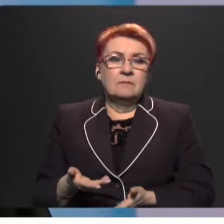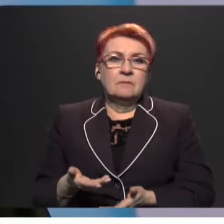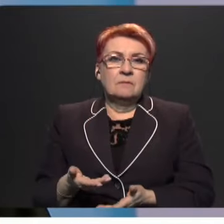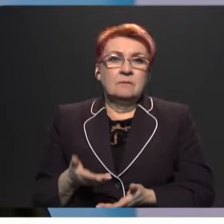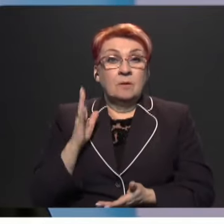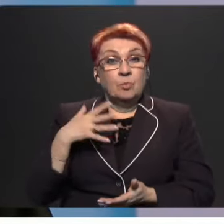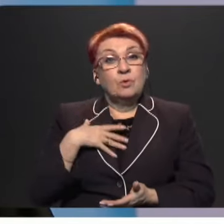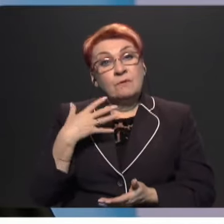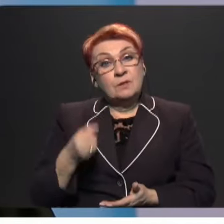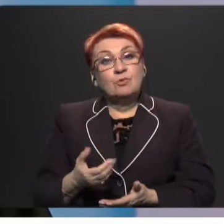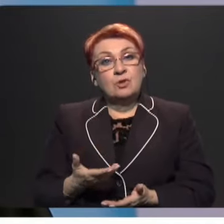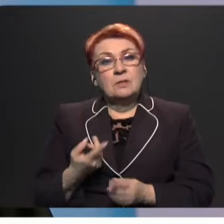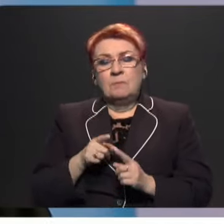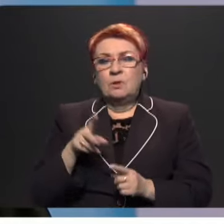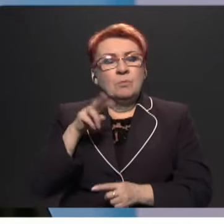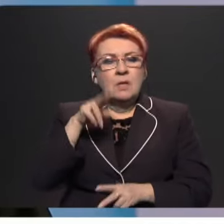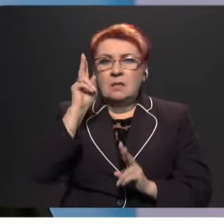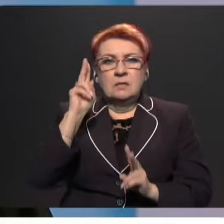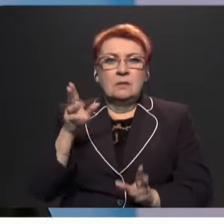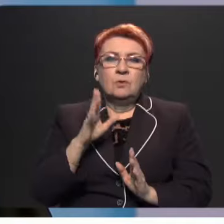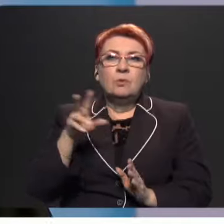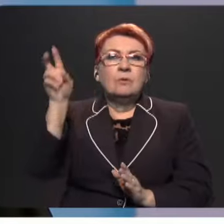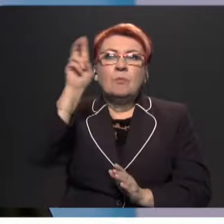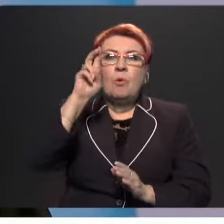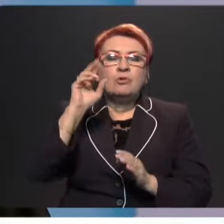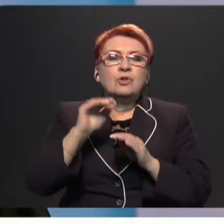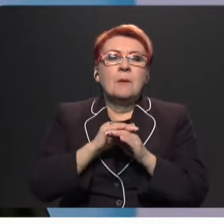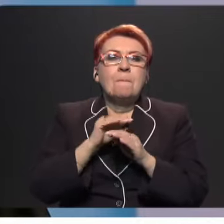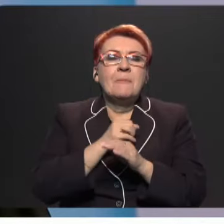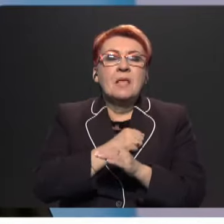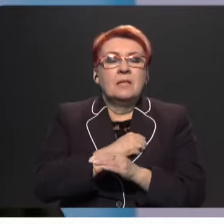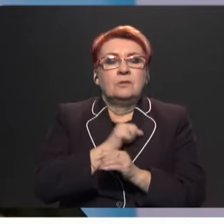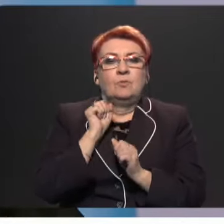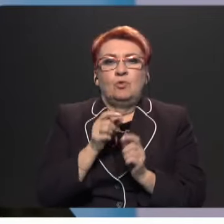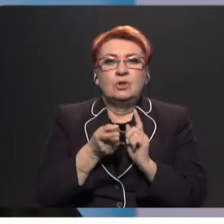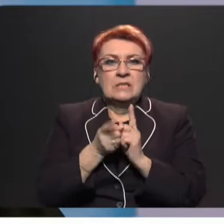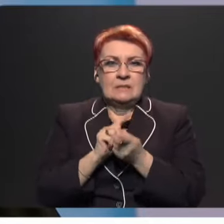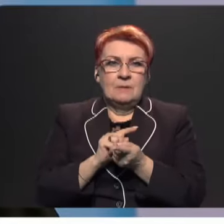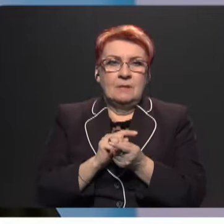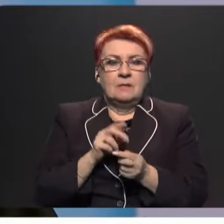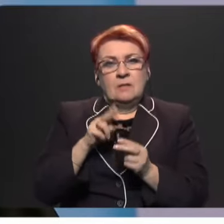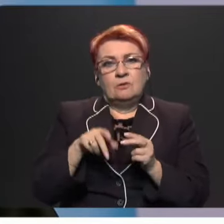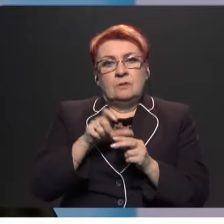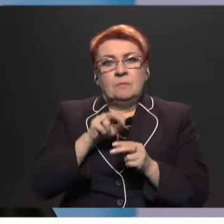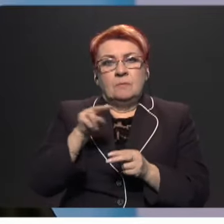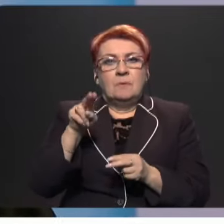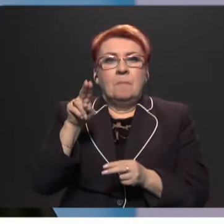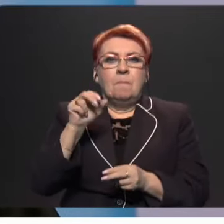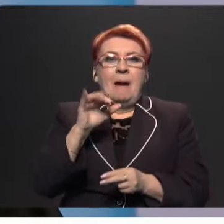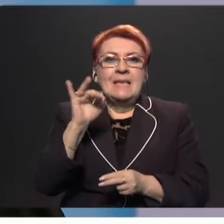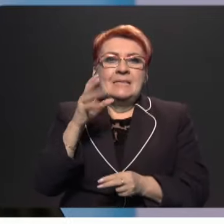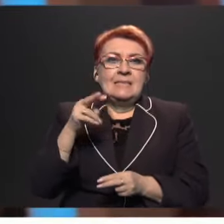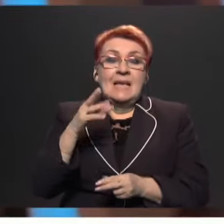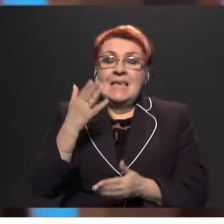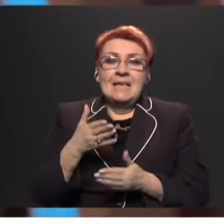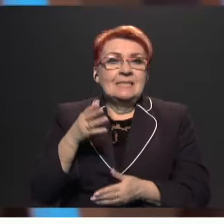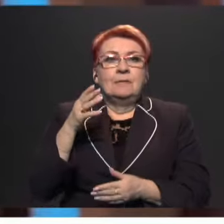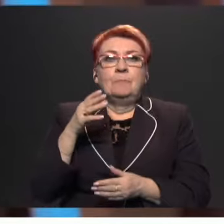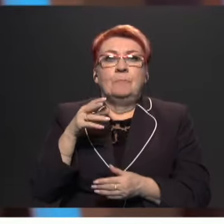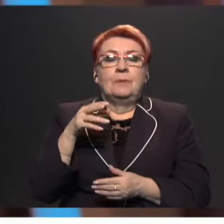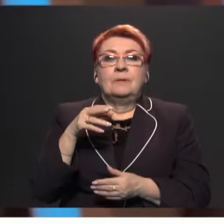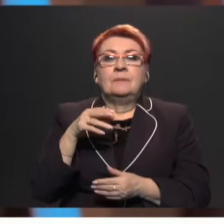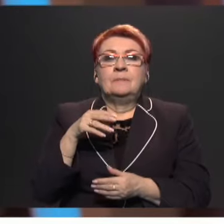будут возмущаться. Поэтому я не знаю, тут только Божьей милостью можно что-то изменить. Закончу словами преподобного Паисия, если бы несправедливо, если